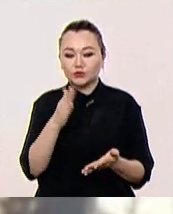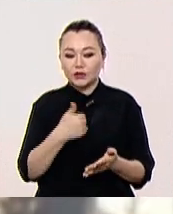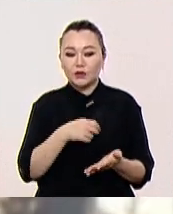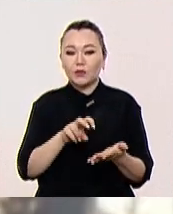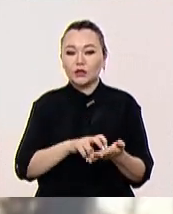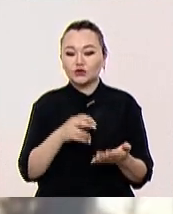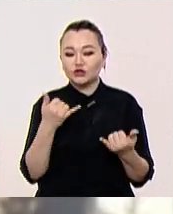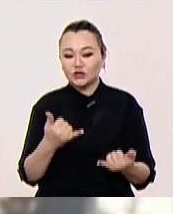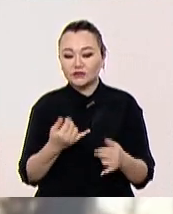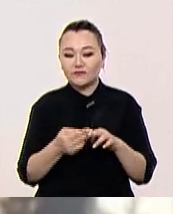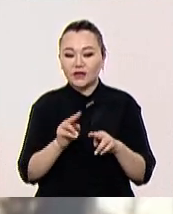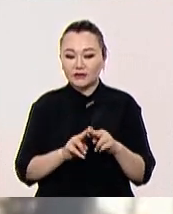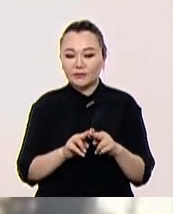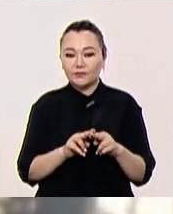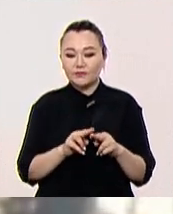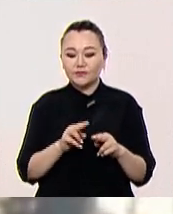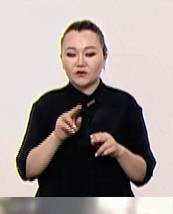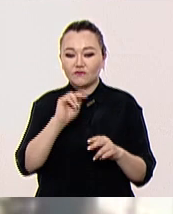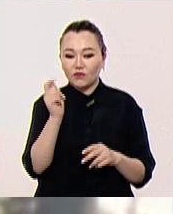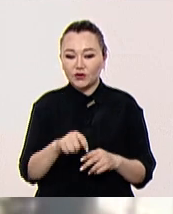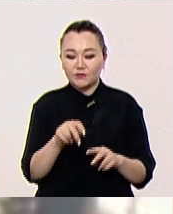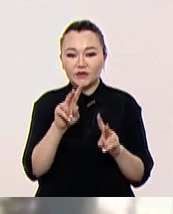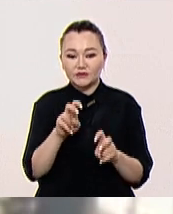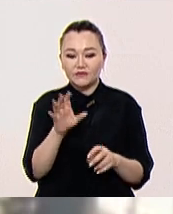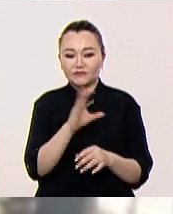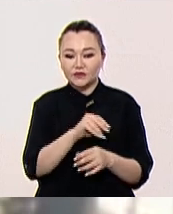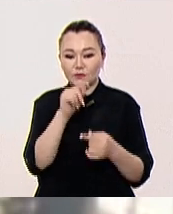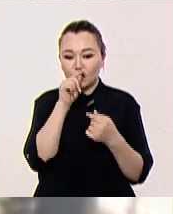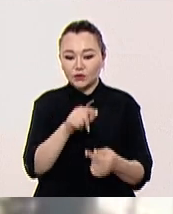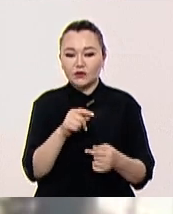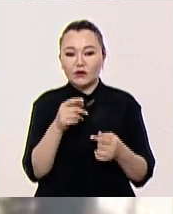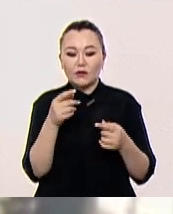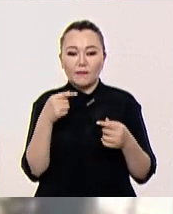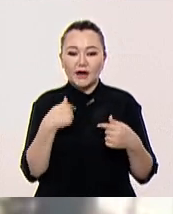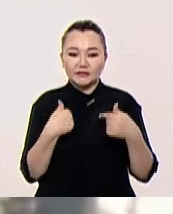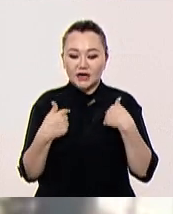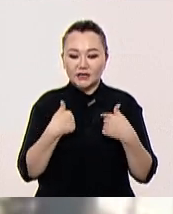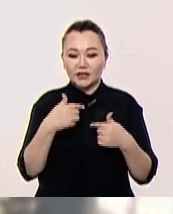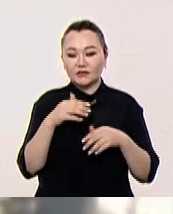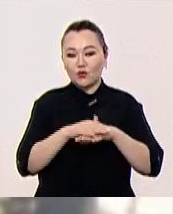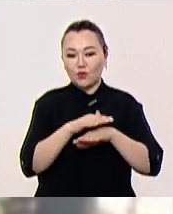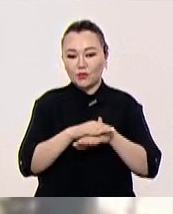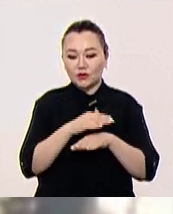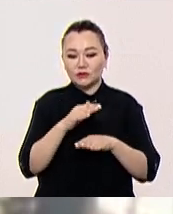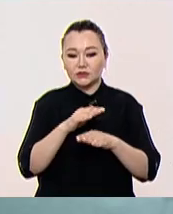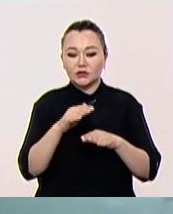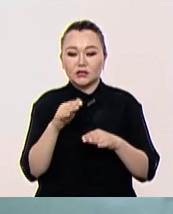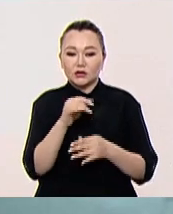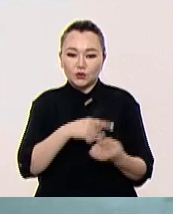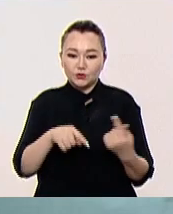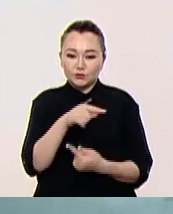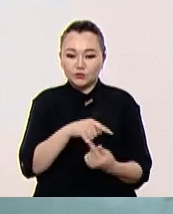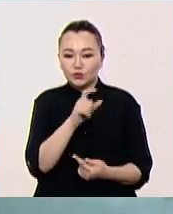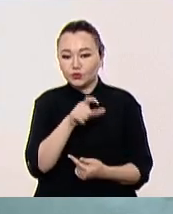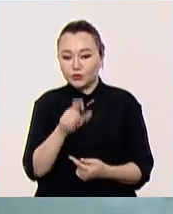сейчас вот в этом войне, так сказать, всех против всех, пострадает добропорядочный предприниматель.